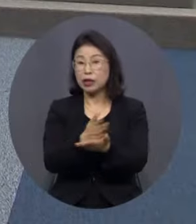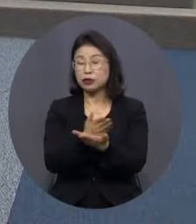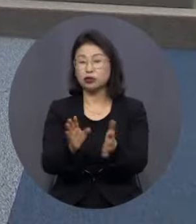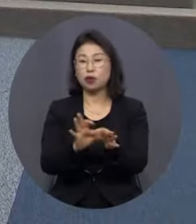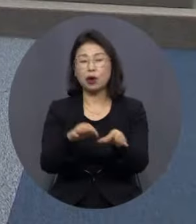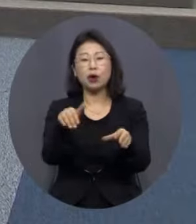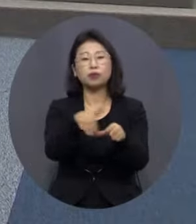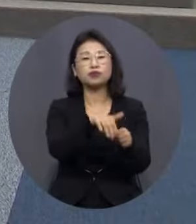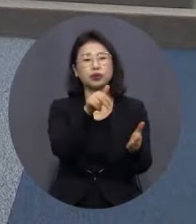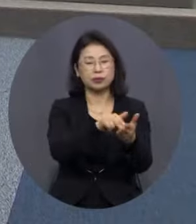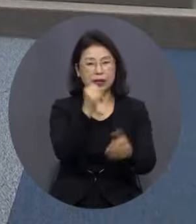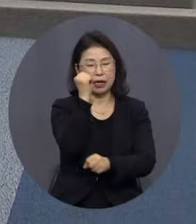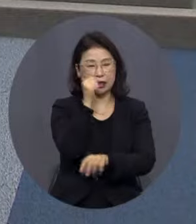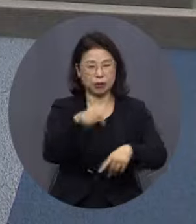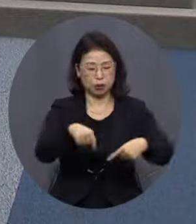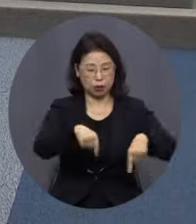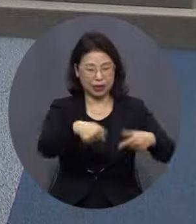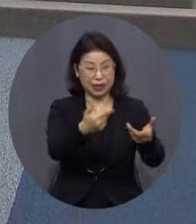제안했습니다